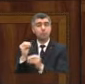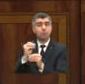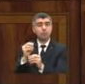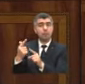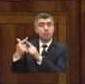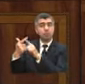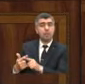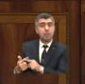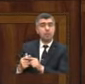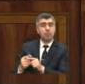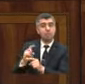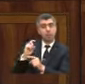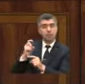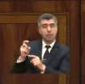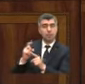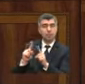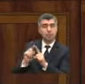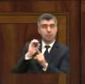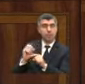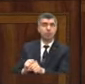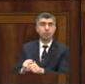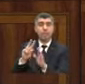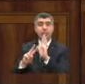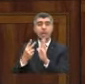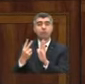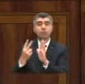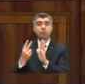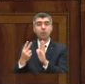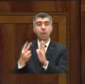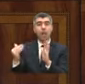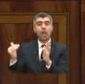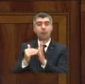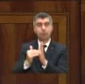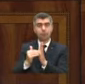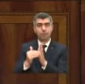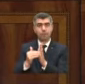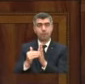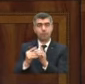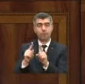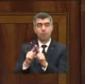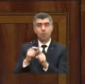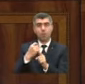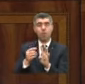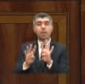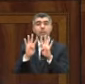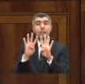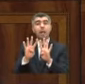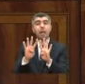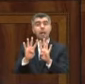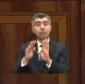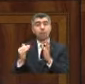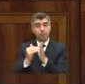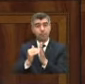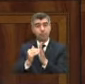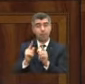لا بد من تحسين ظروف العيش. تصور أنه 12,000 في القطاع العام و 8,000 غير فرنسا بوحدها، يعني هادو